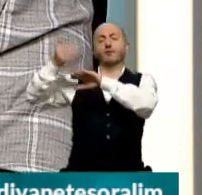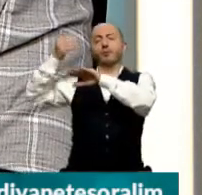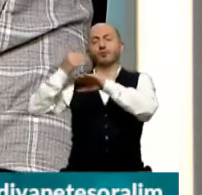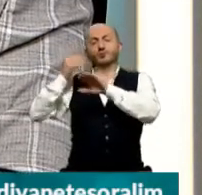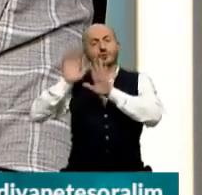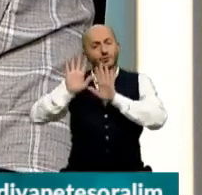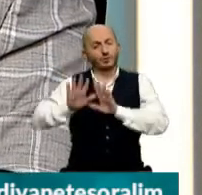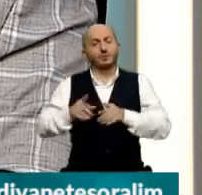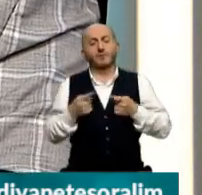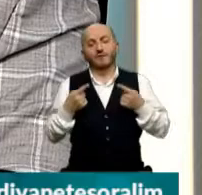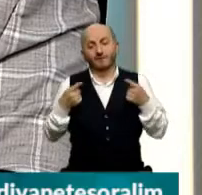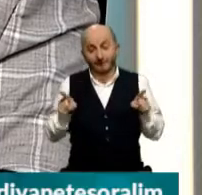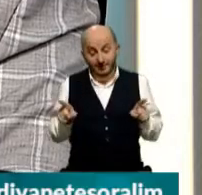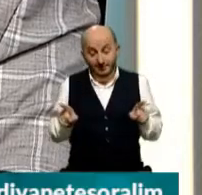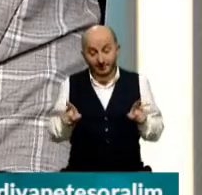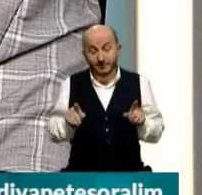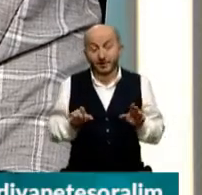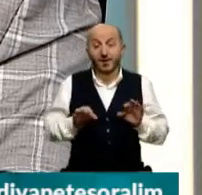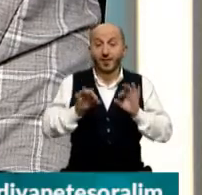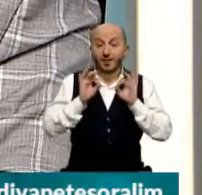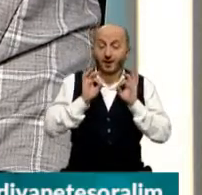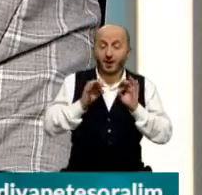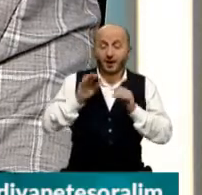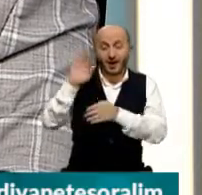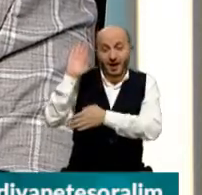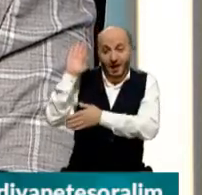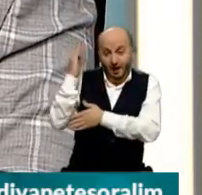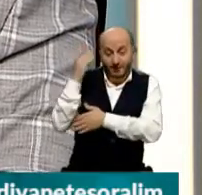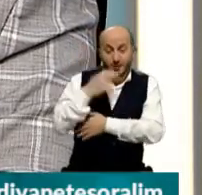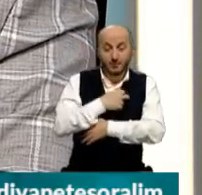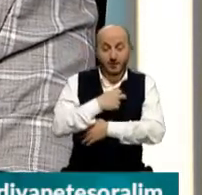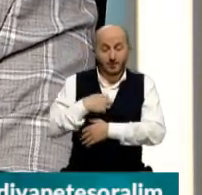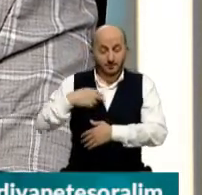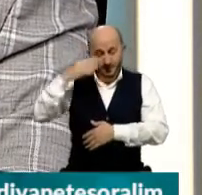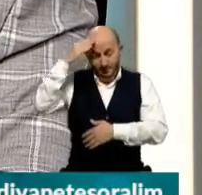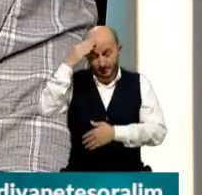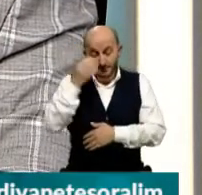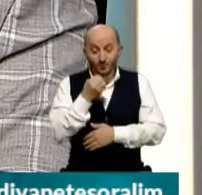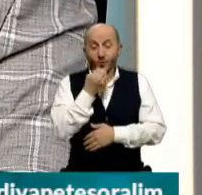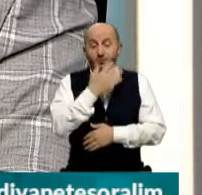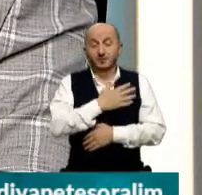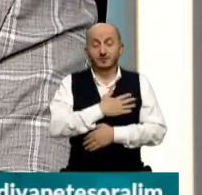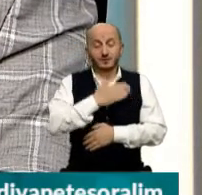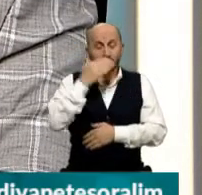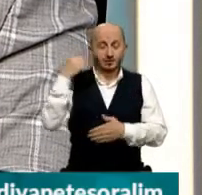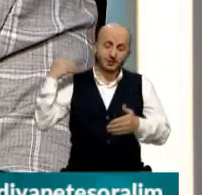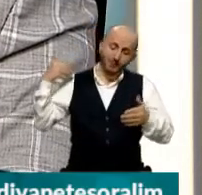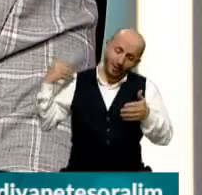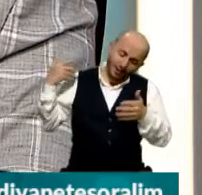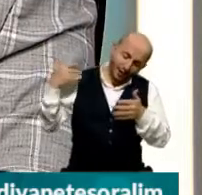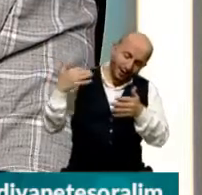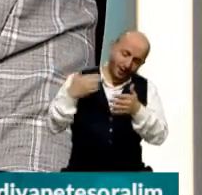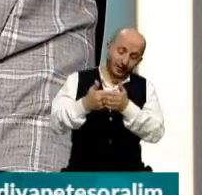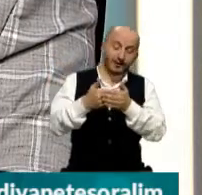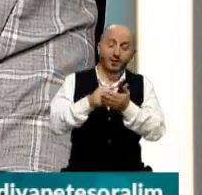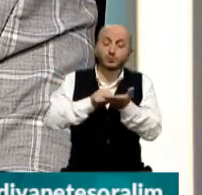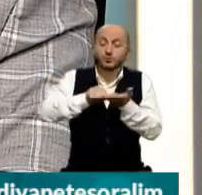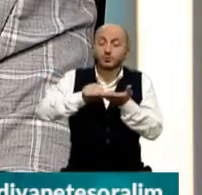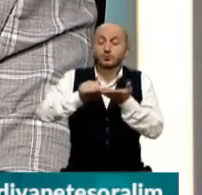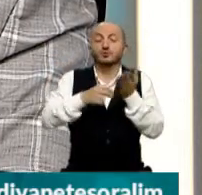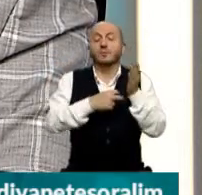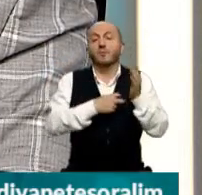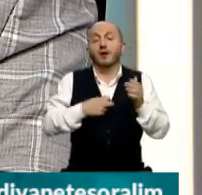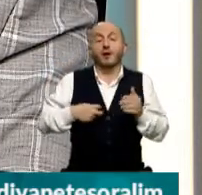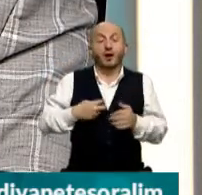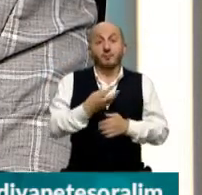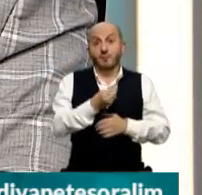farklıdır. Elbette ki Hazreti Adem'den Hazreti Muhammed sallallahu aleyhi ve selleme kadar bütün